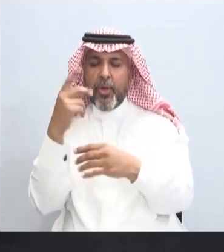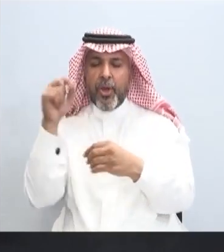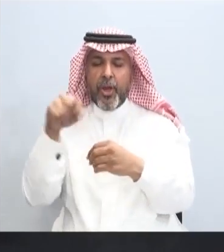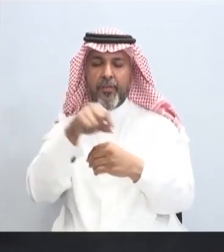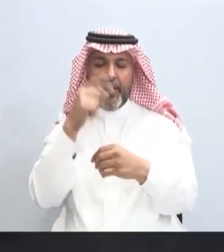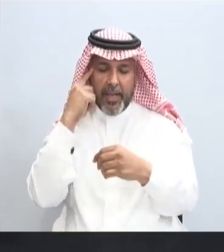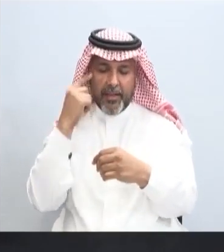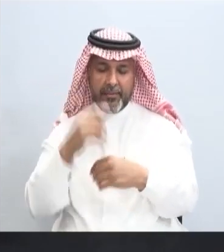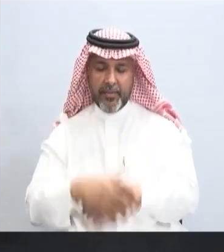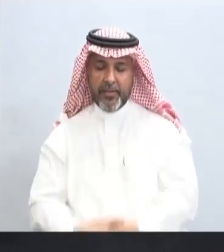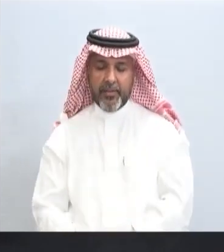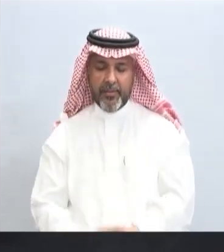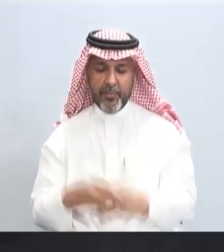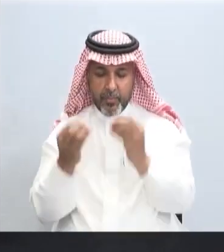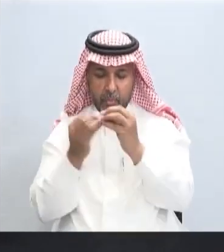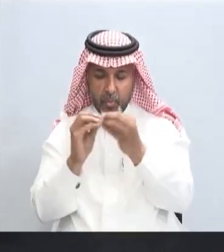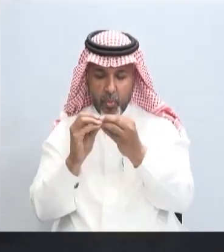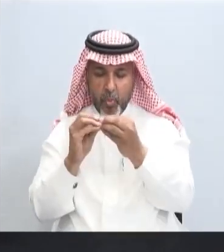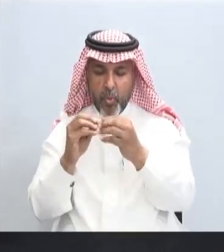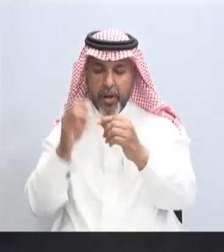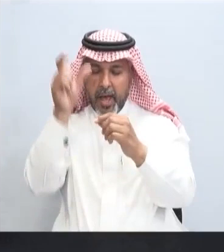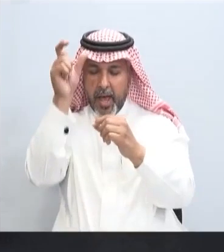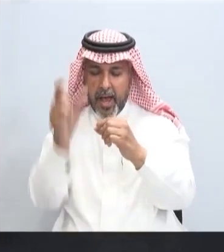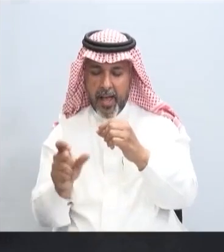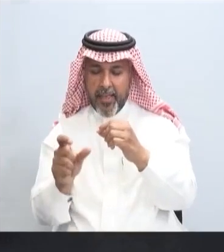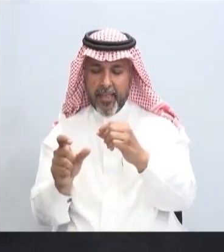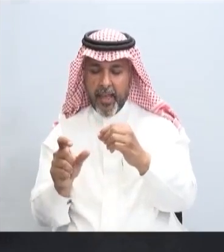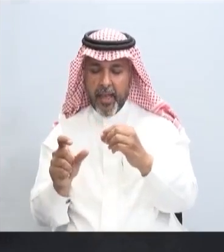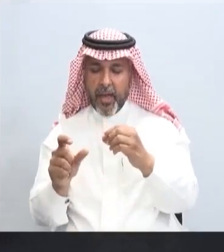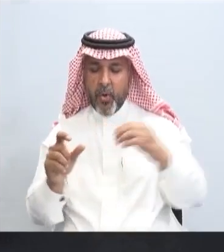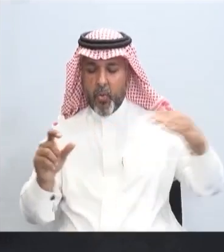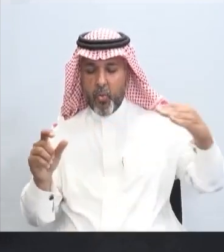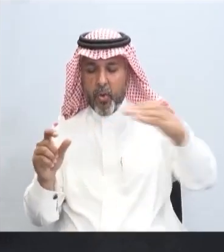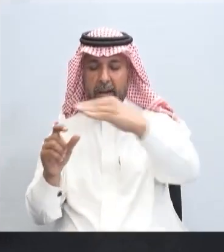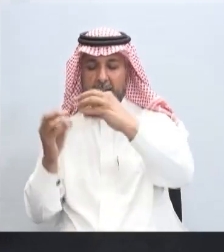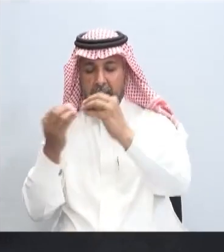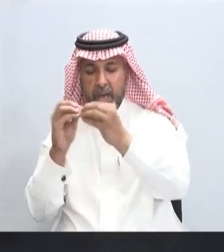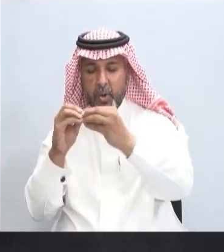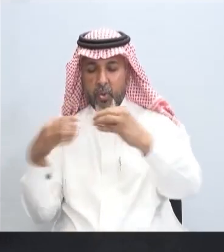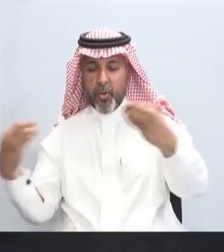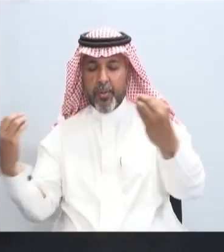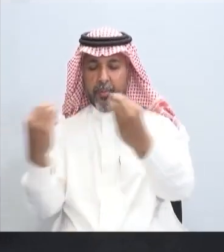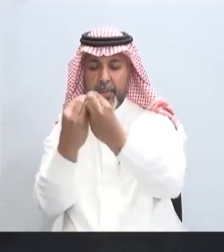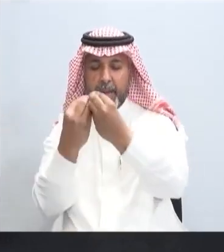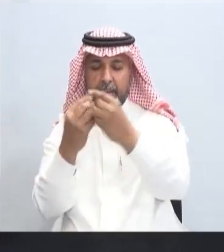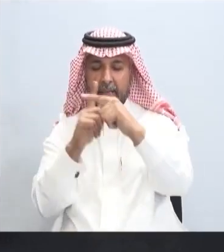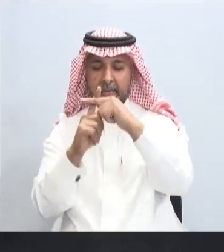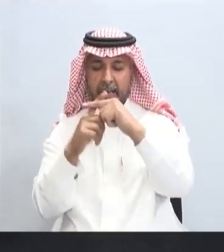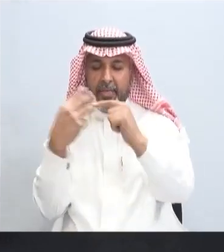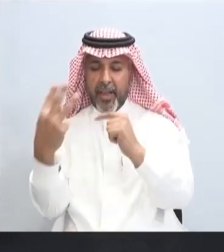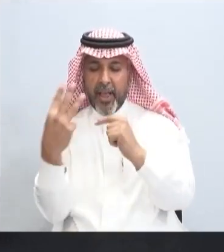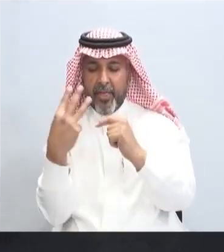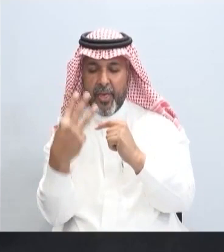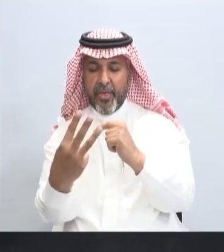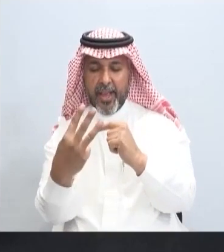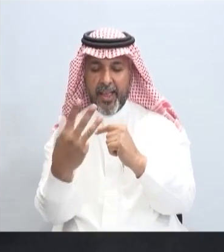الزيتيه انحسب الثلاثه ولو حسبت المناظر الطبيعيه ان حسبت الثلاثه فكيف احسب الثلاثه اللوحات هذه مرتين لازم